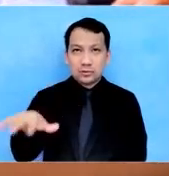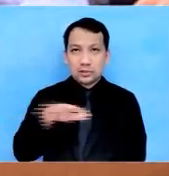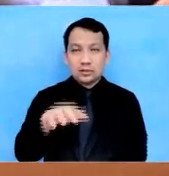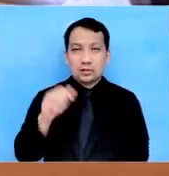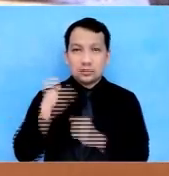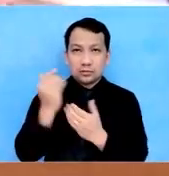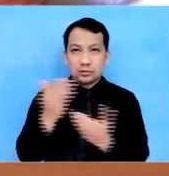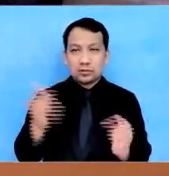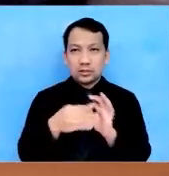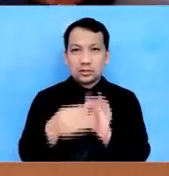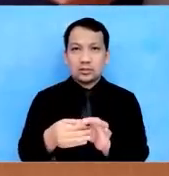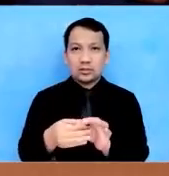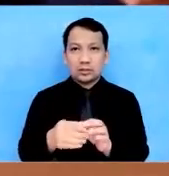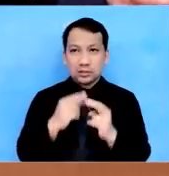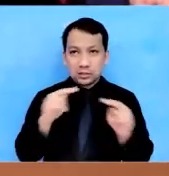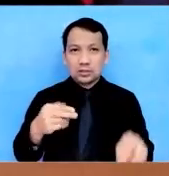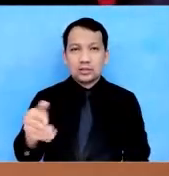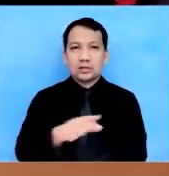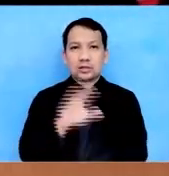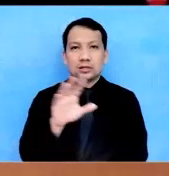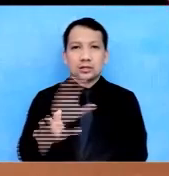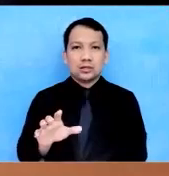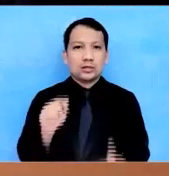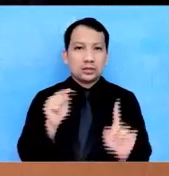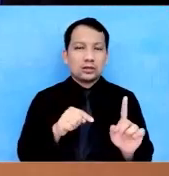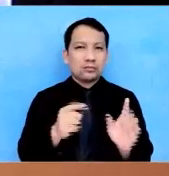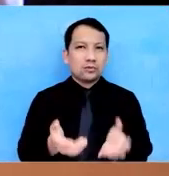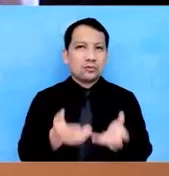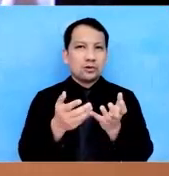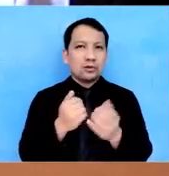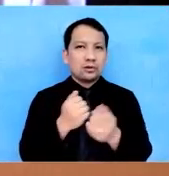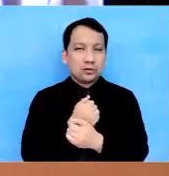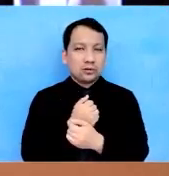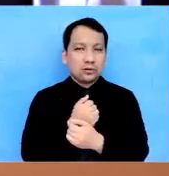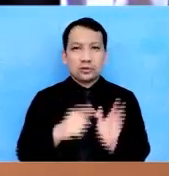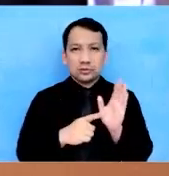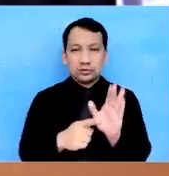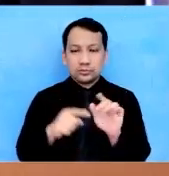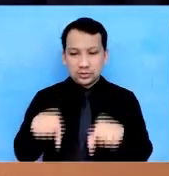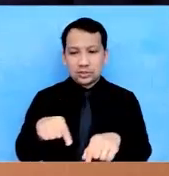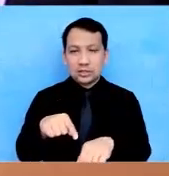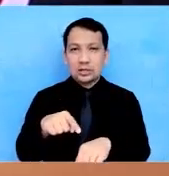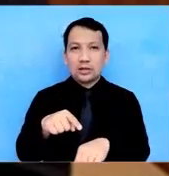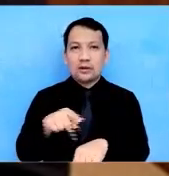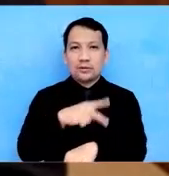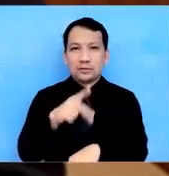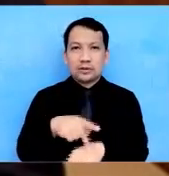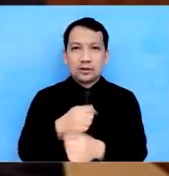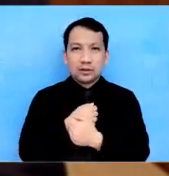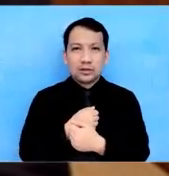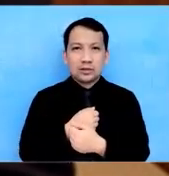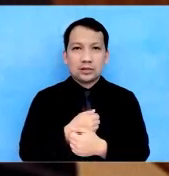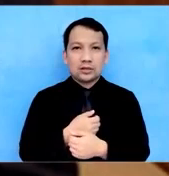na rin sa nalalapit na pagbabalik telebisyon ng isa sa mga pinakaminahal na kapatid show sa kasaysayan. Ang Face